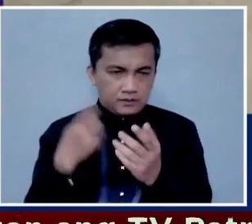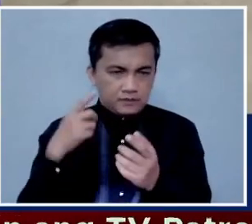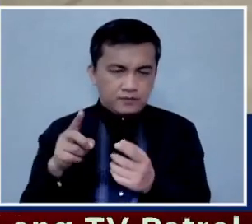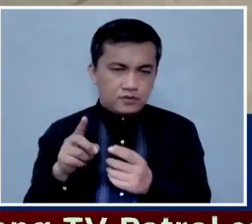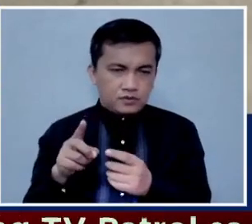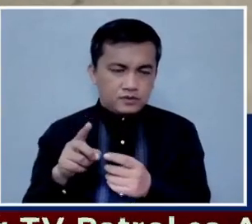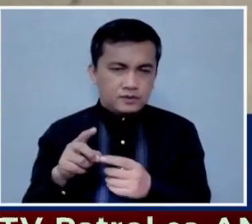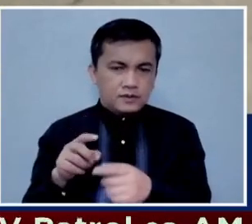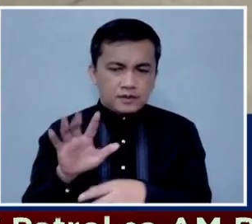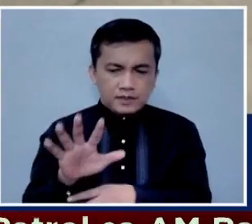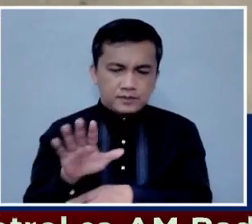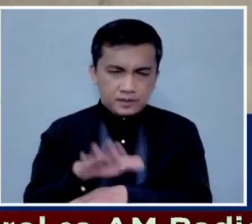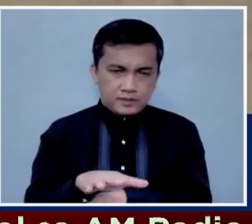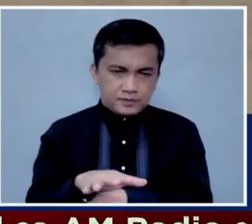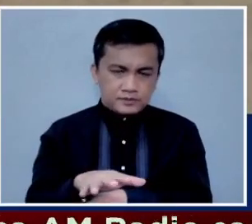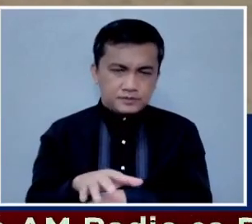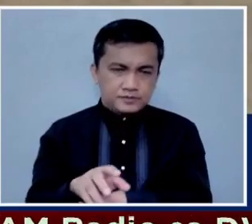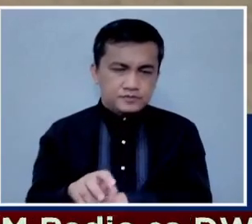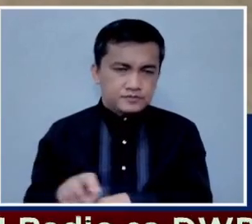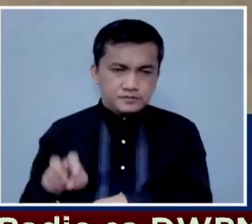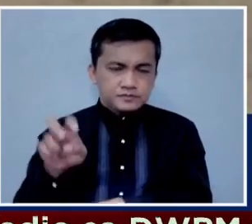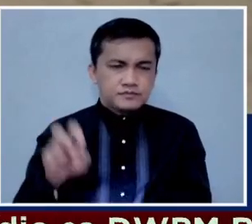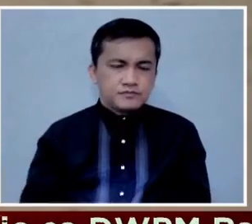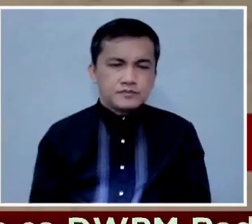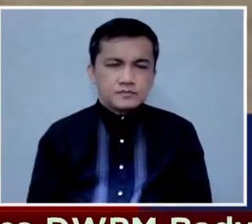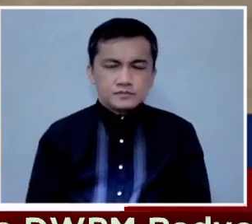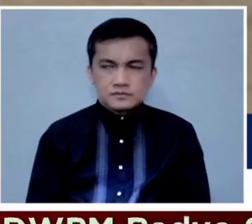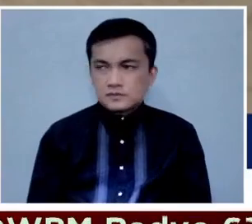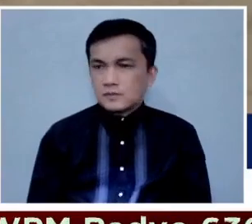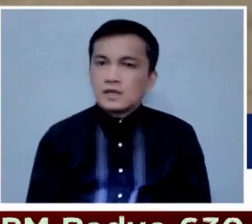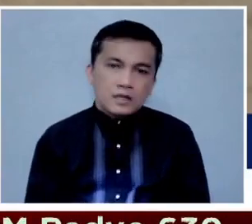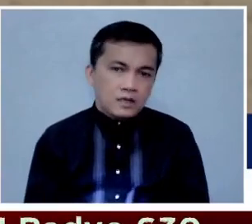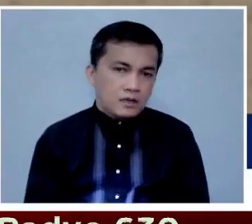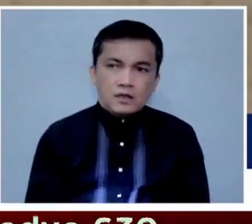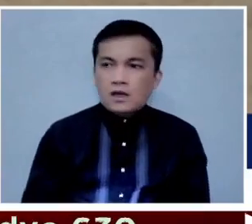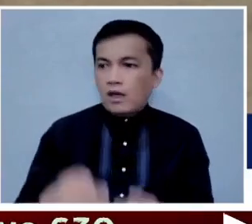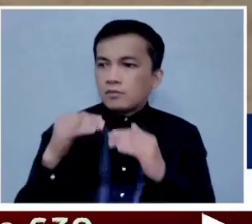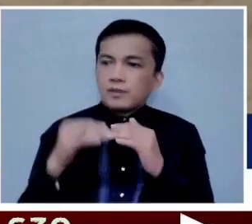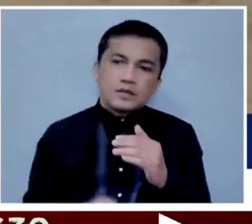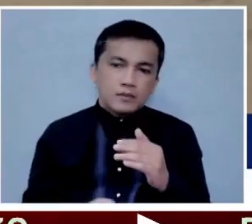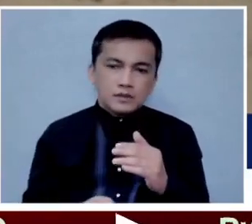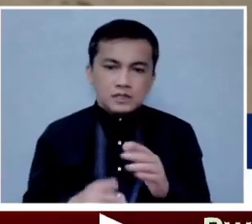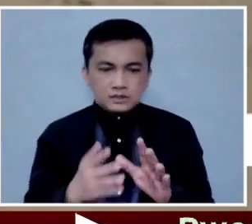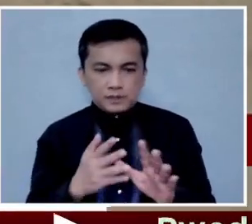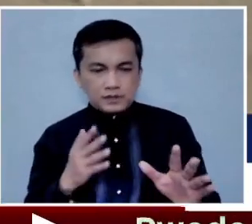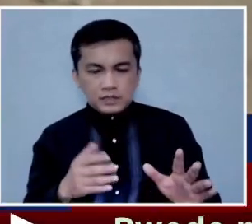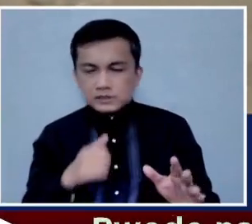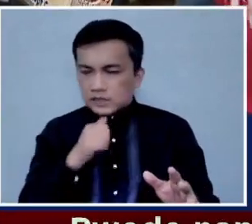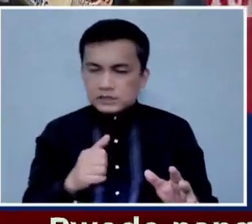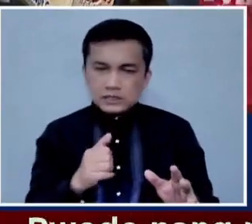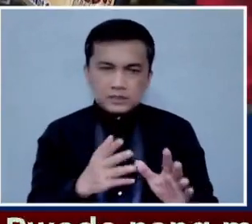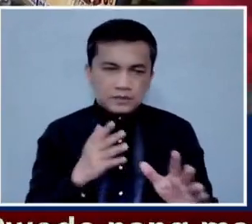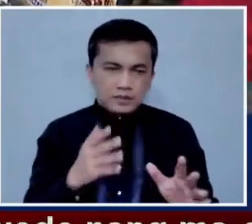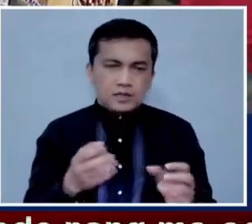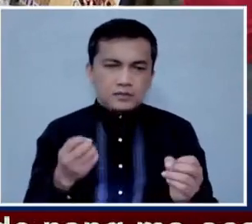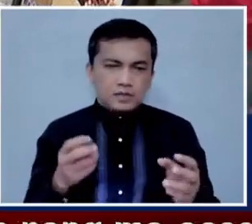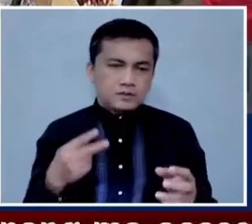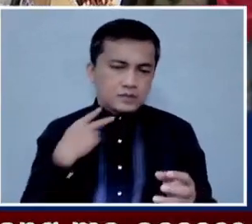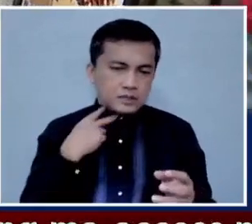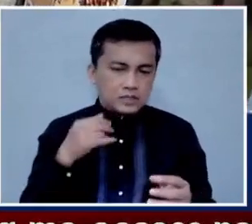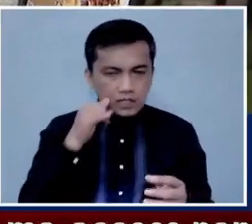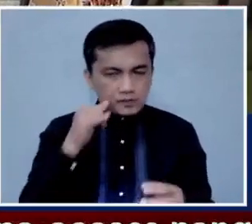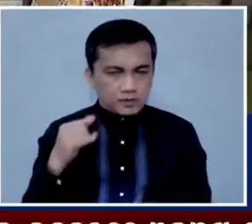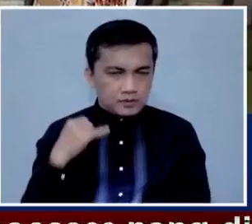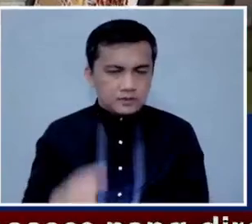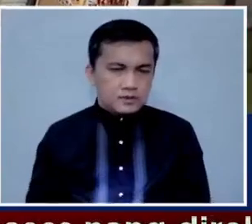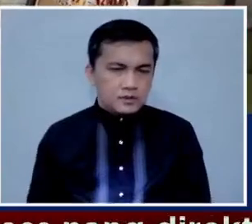alas 5 ng hapon na biyahe. Unfair naman sa nakapila at saka hindi nakapila at saka na madaming na-stranded kahapon pa. Eh hindi ka